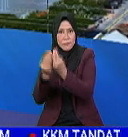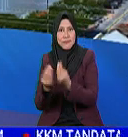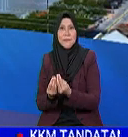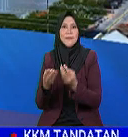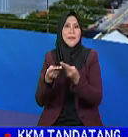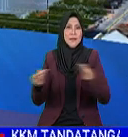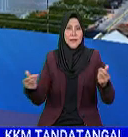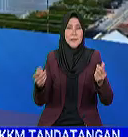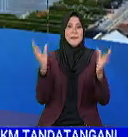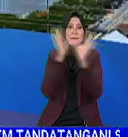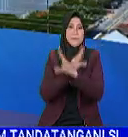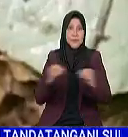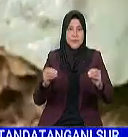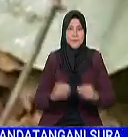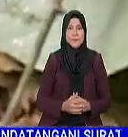serbest Rawa